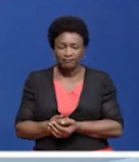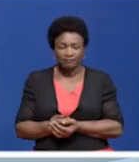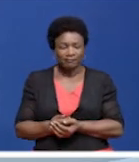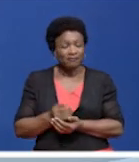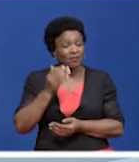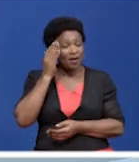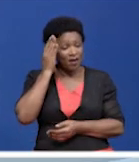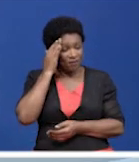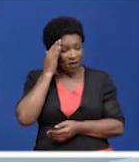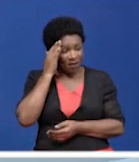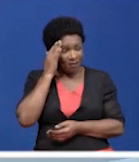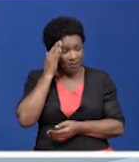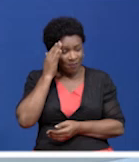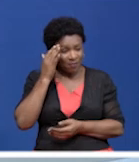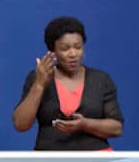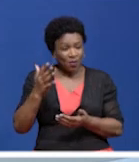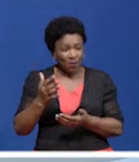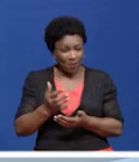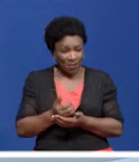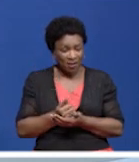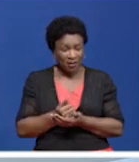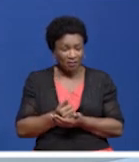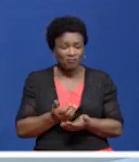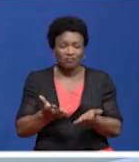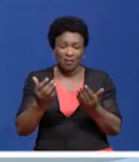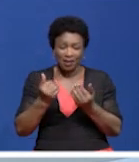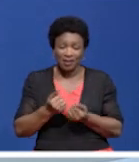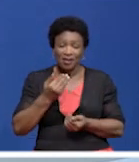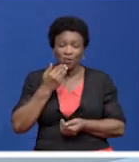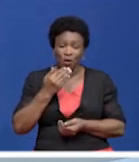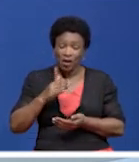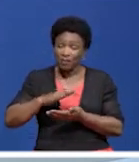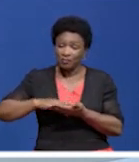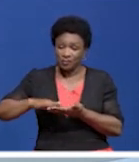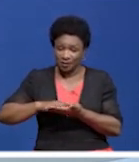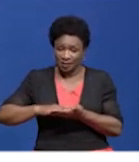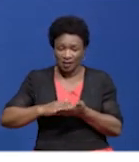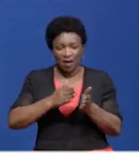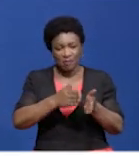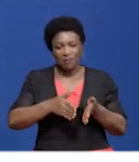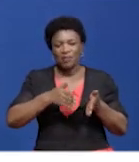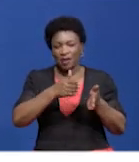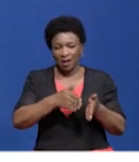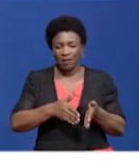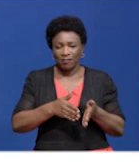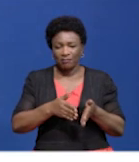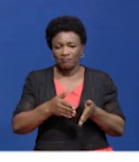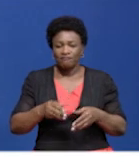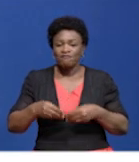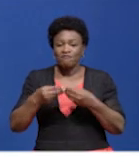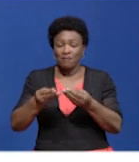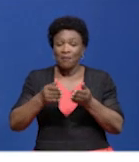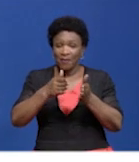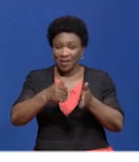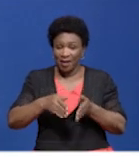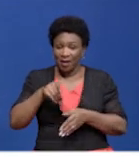tuam katika upi wa mahit muhimu na mahi ya mingi ya badam ndio yanu yampa badam huyu